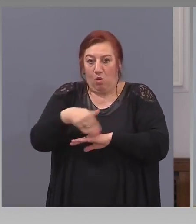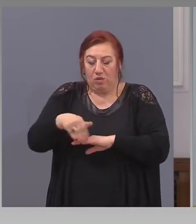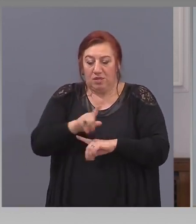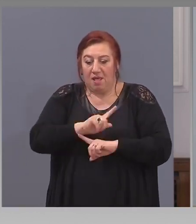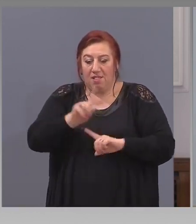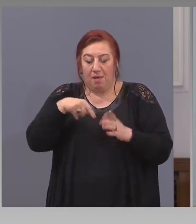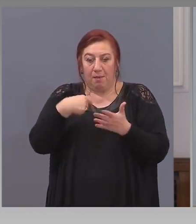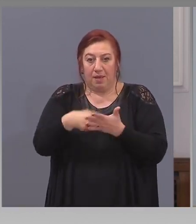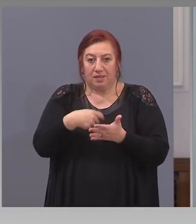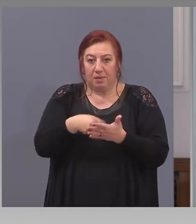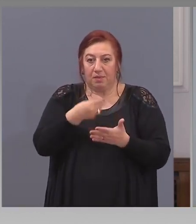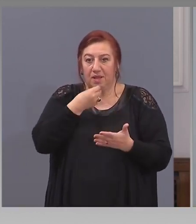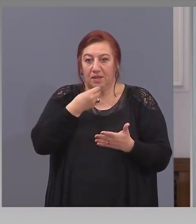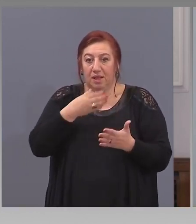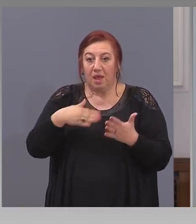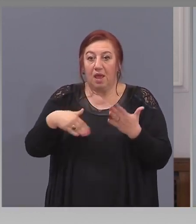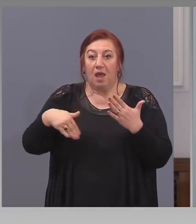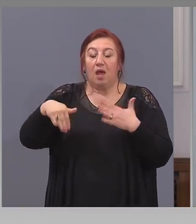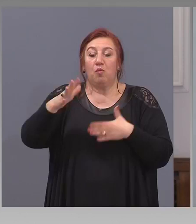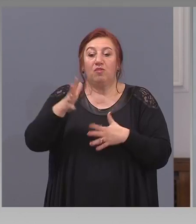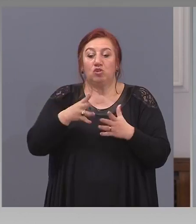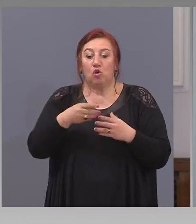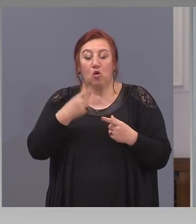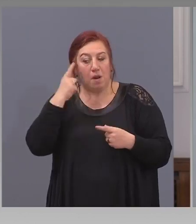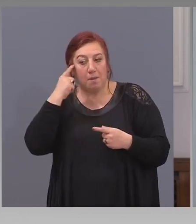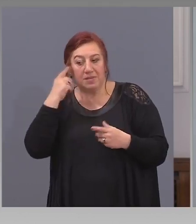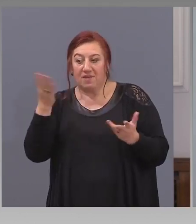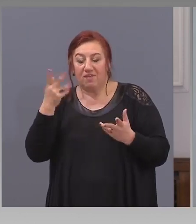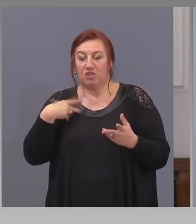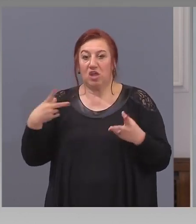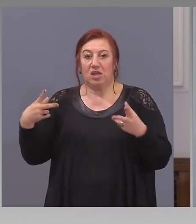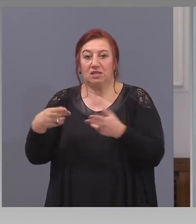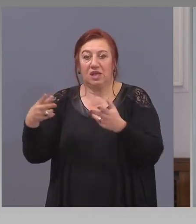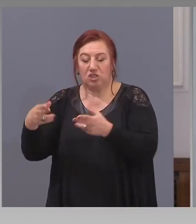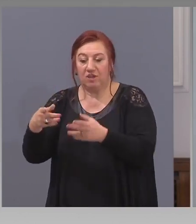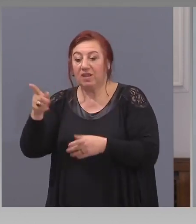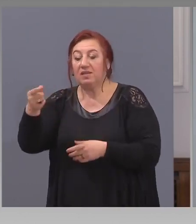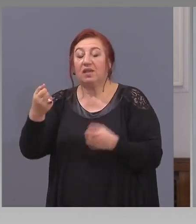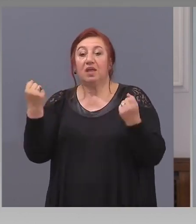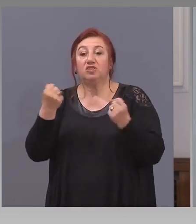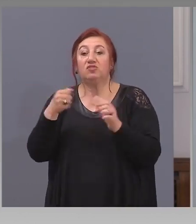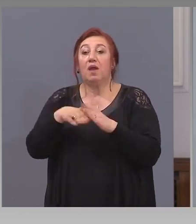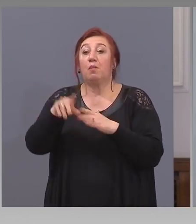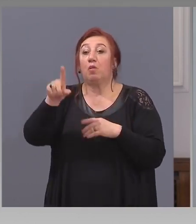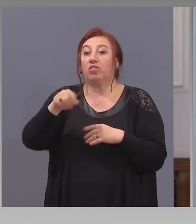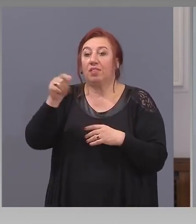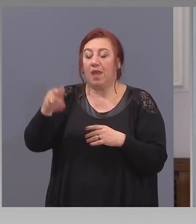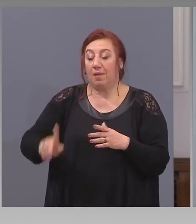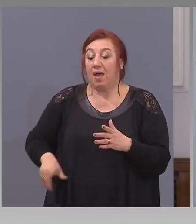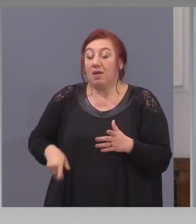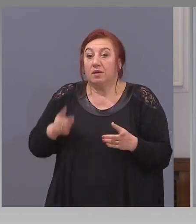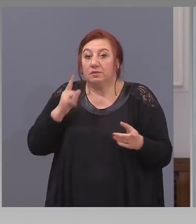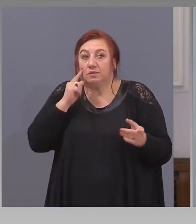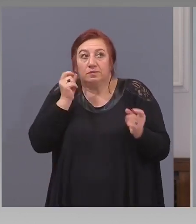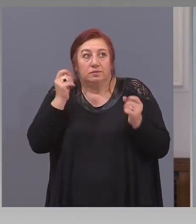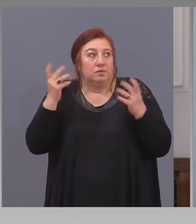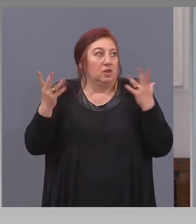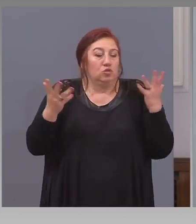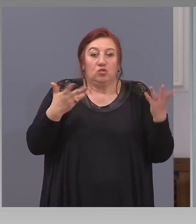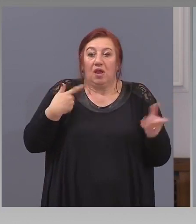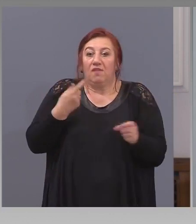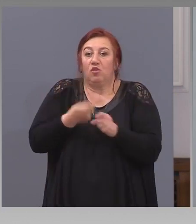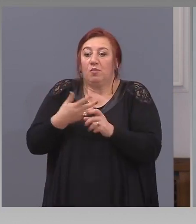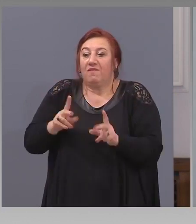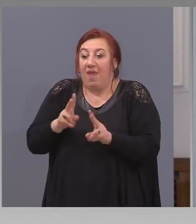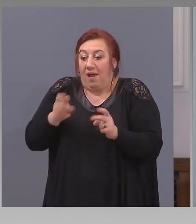хора вече казват, че се съкращават, имат найми и се чудят какво да правят и отправят апел